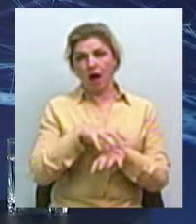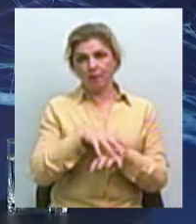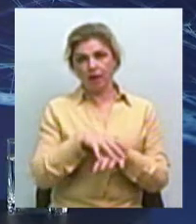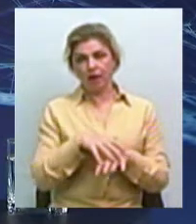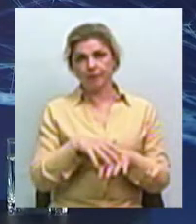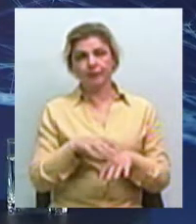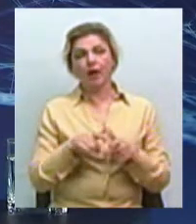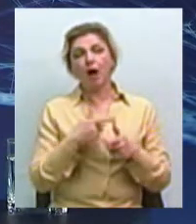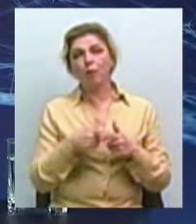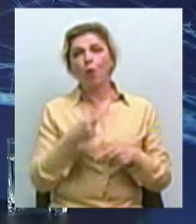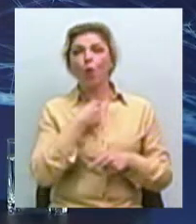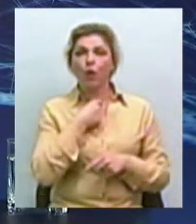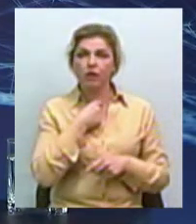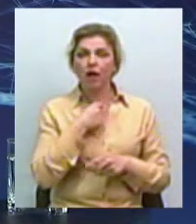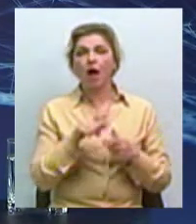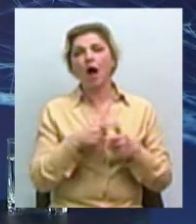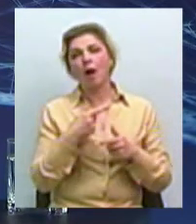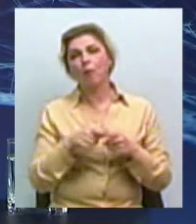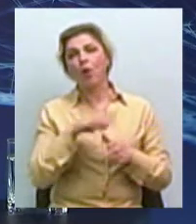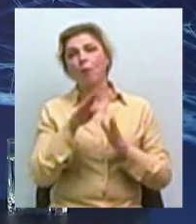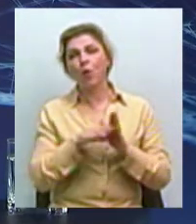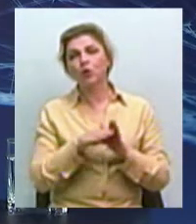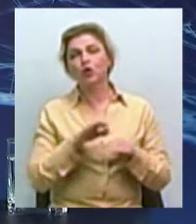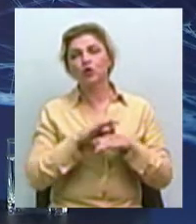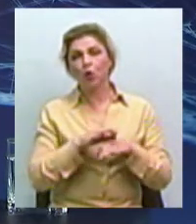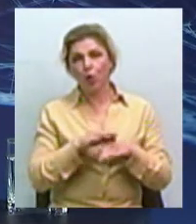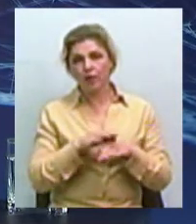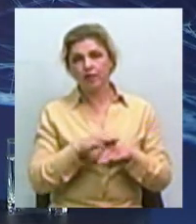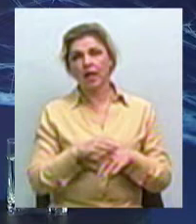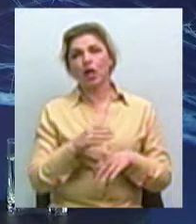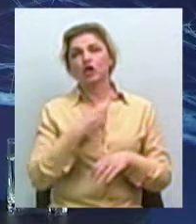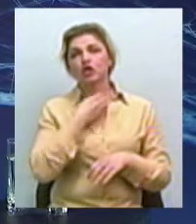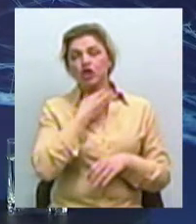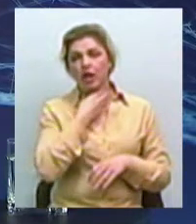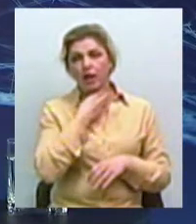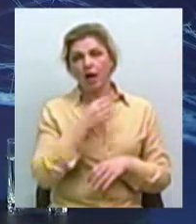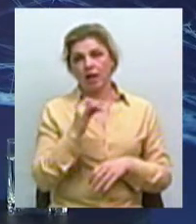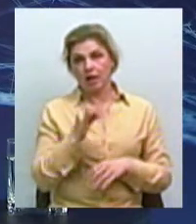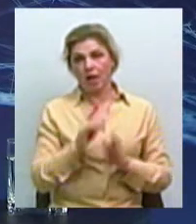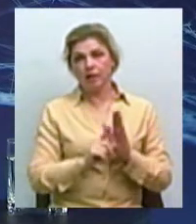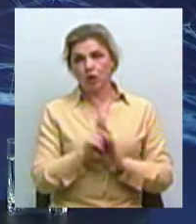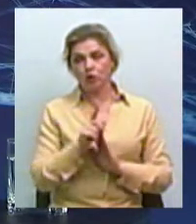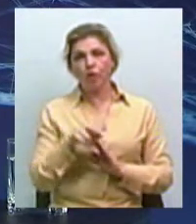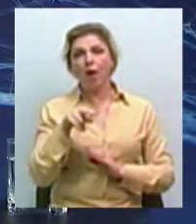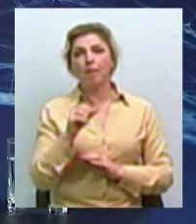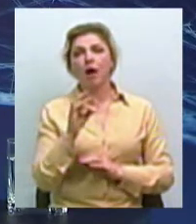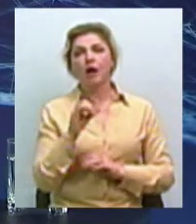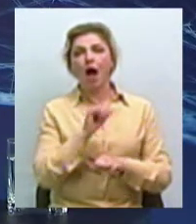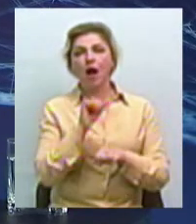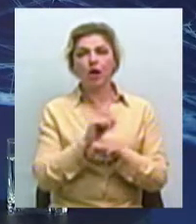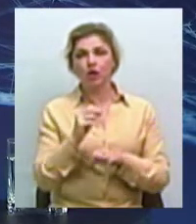тканин або горла, або підшкірної жирової там клітковина шия. І наступає параліч